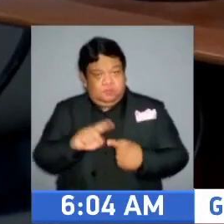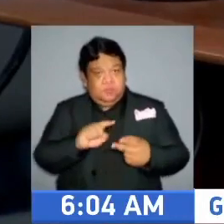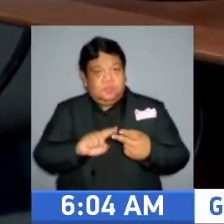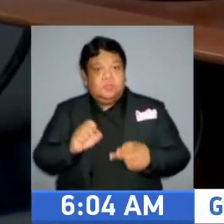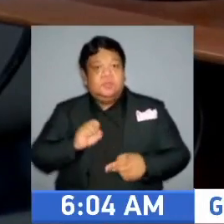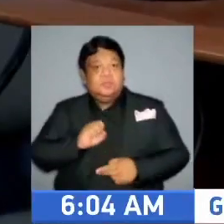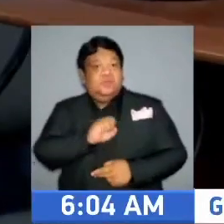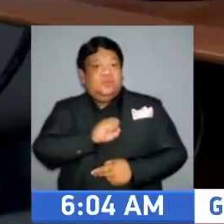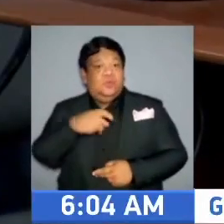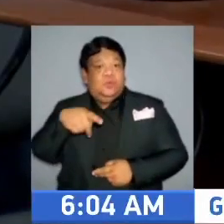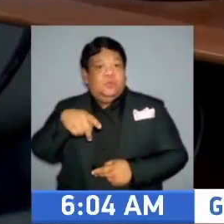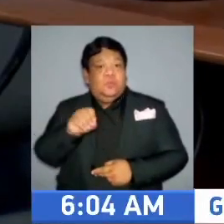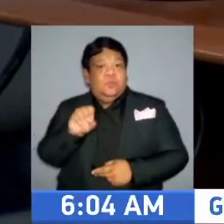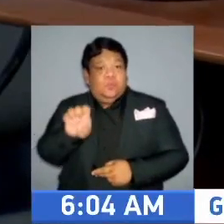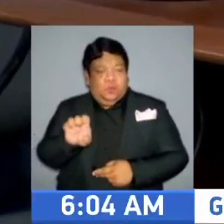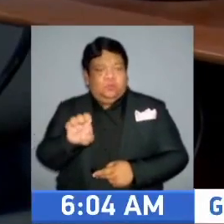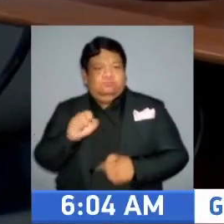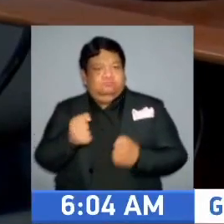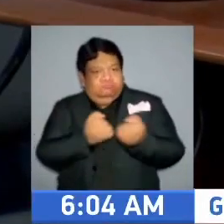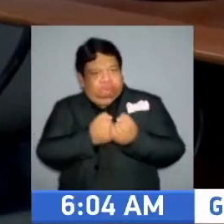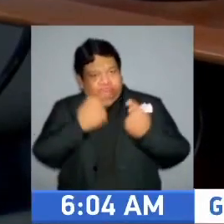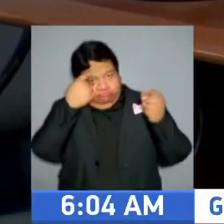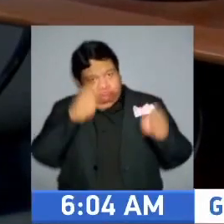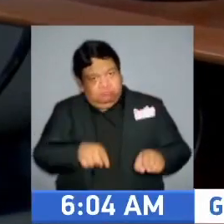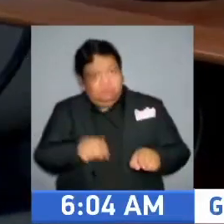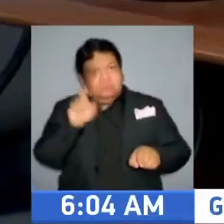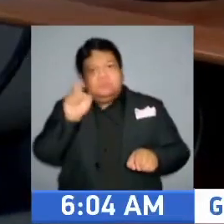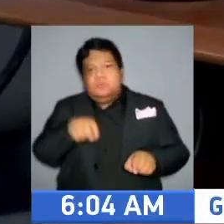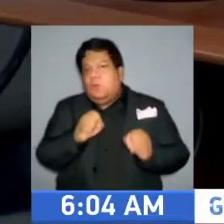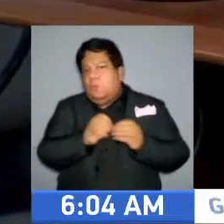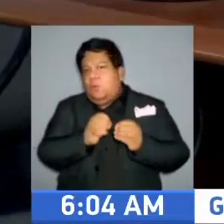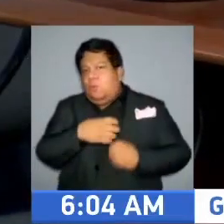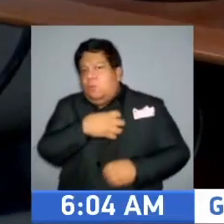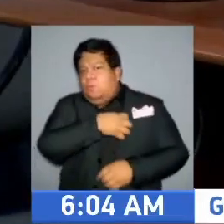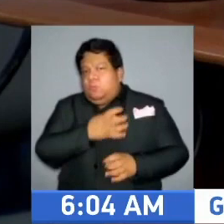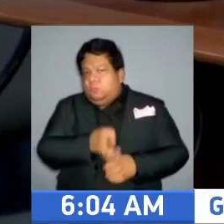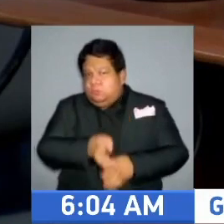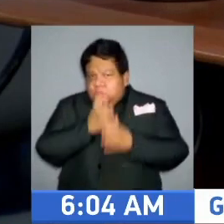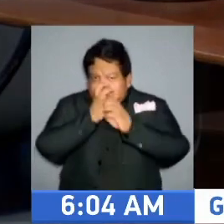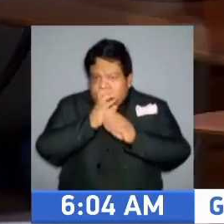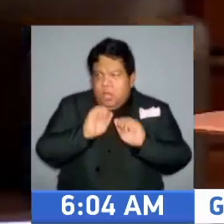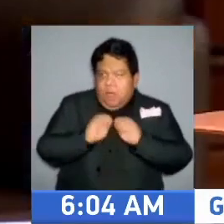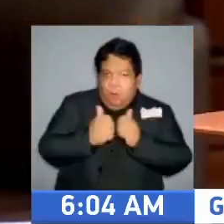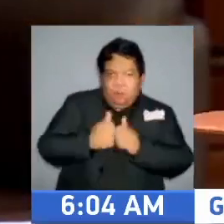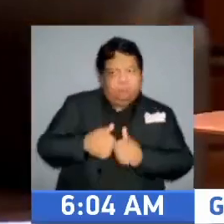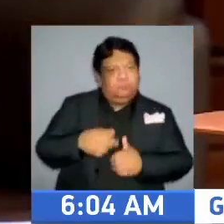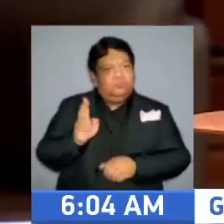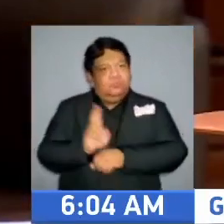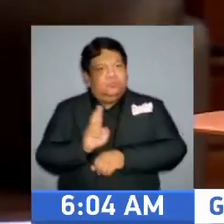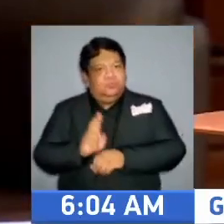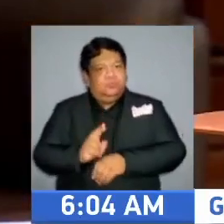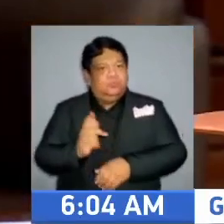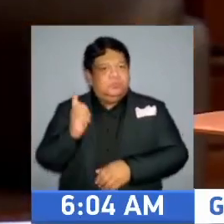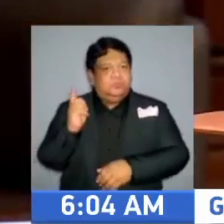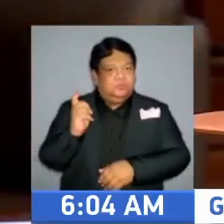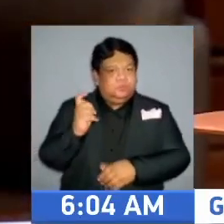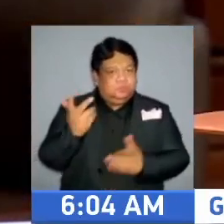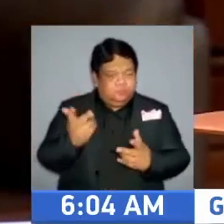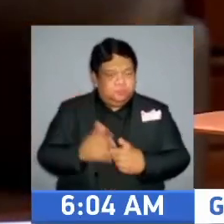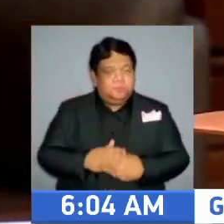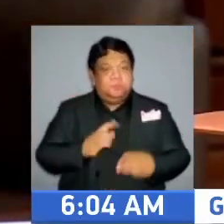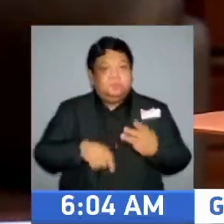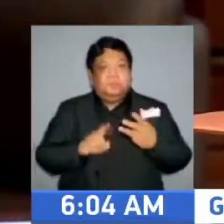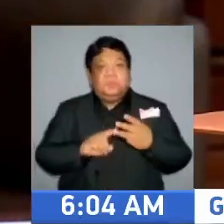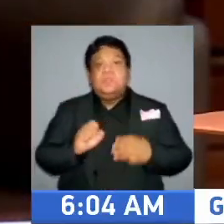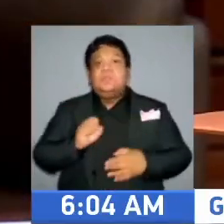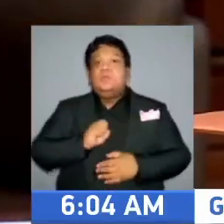maging mas maigpit pa ang pulisya tungkol sa ilegal na pagmamay-ari ng baril. Sabi naman ni Senador Bong Revilla, ang anumang karasan sa